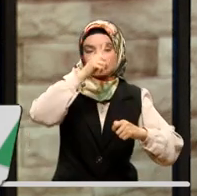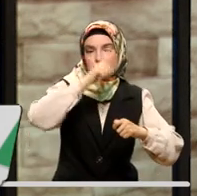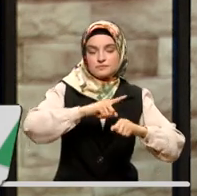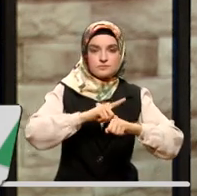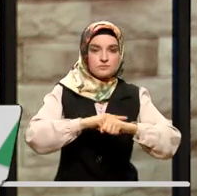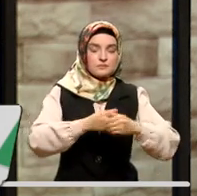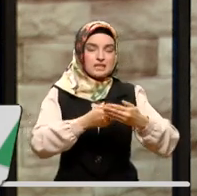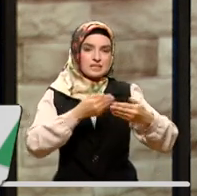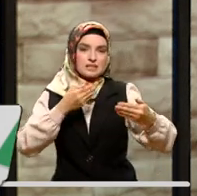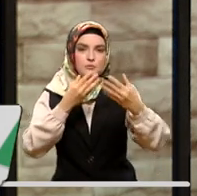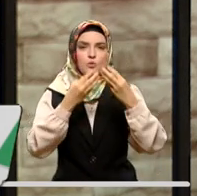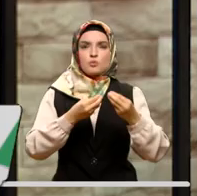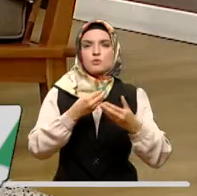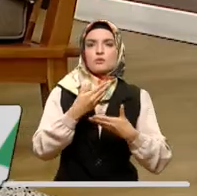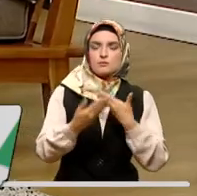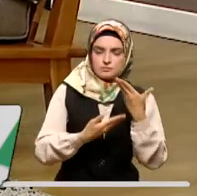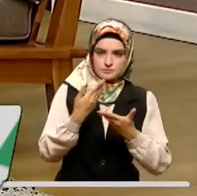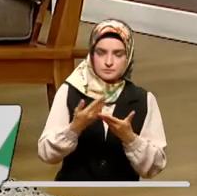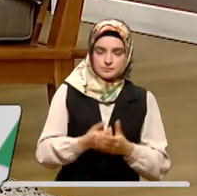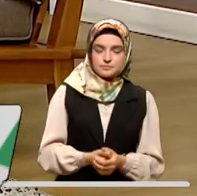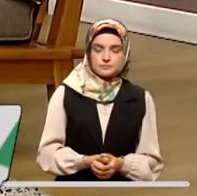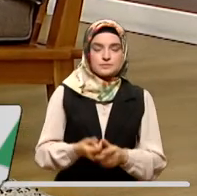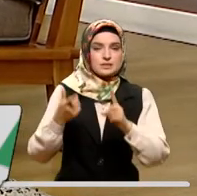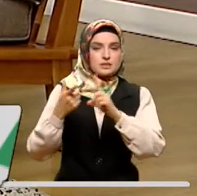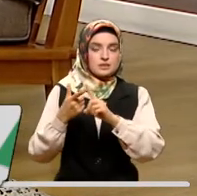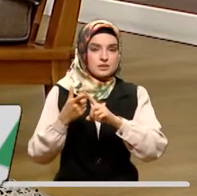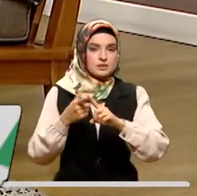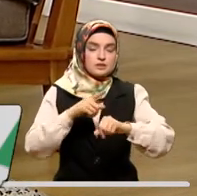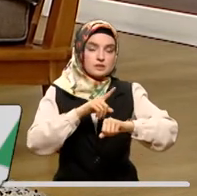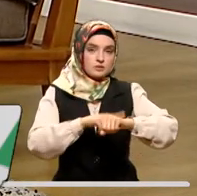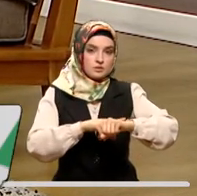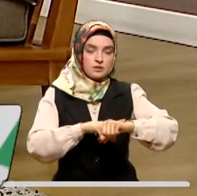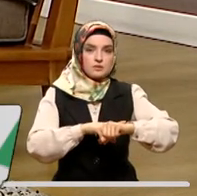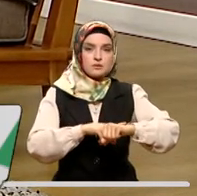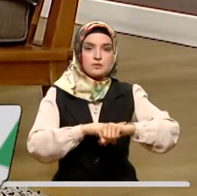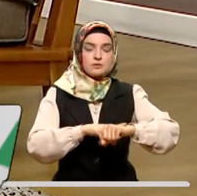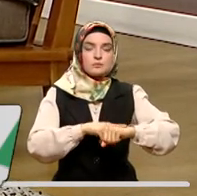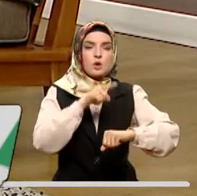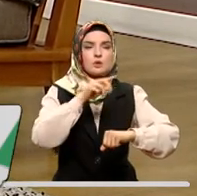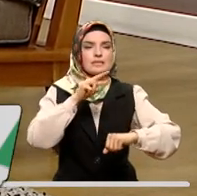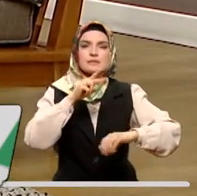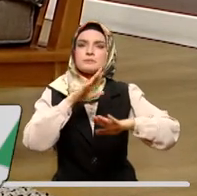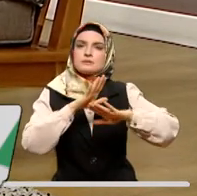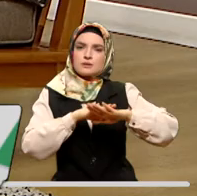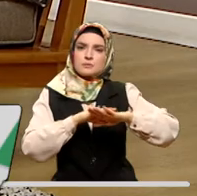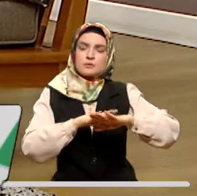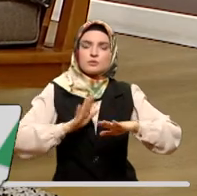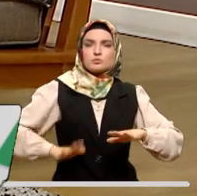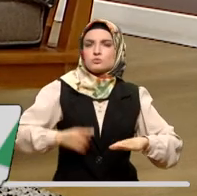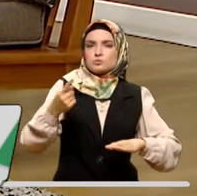tedbir olarak ele alır. İkinci dönemde taklit dönemidir. Yani çocuğa bir şey öğretmezsiniz, siz sadece